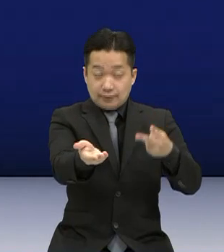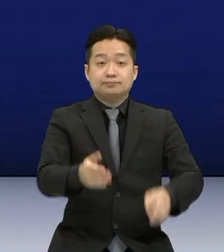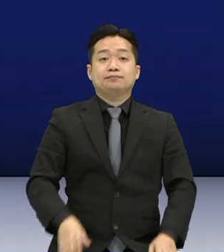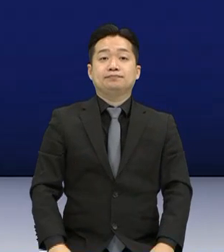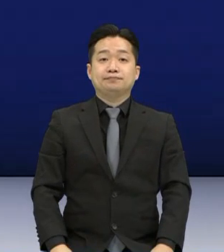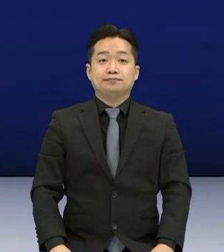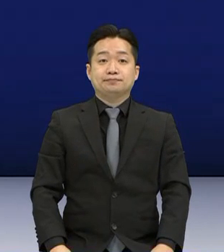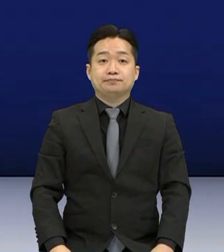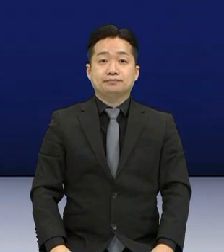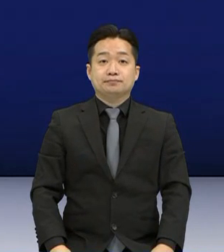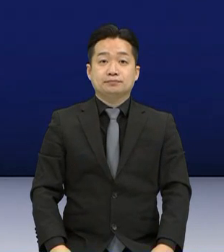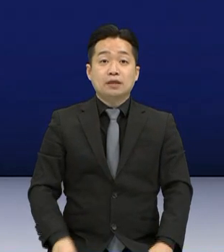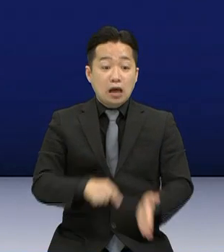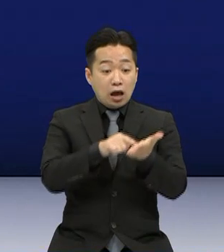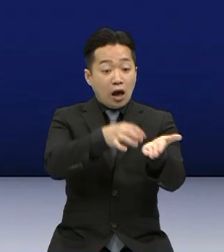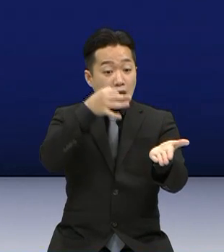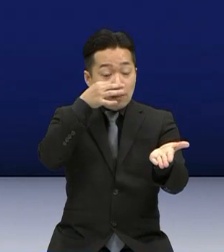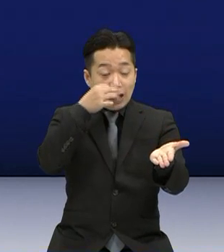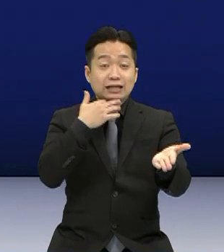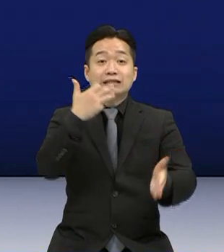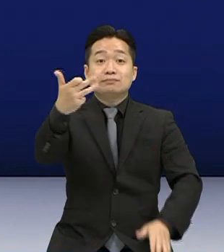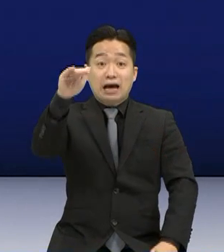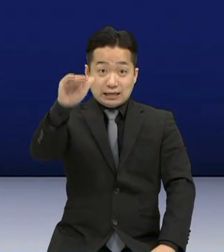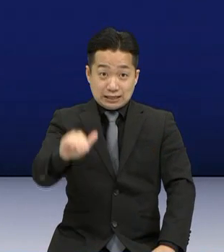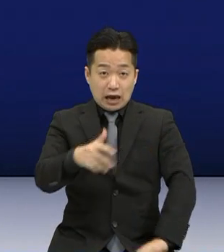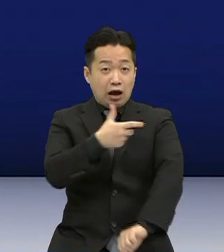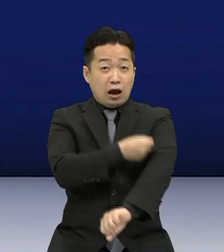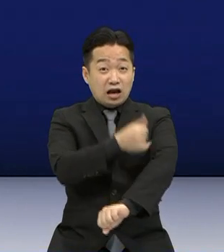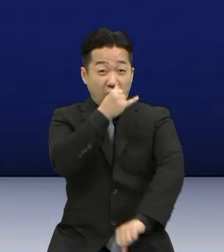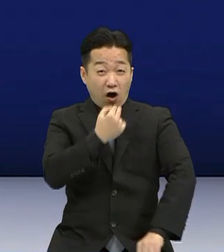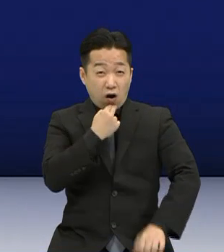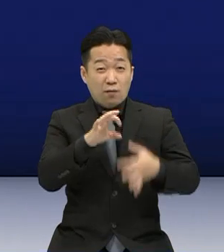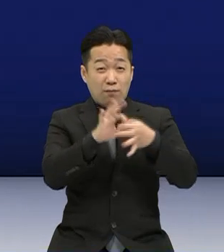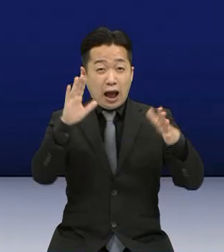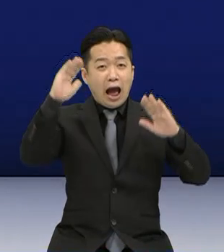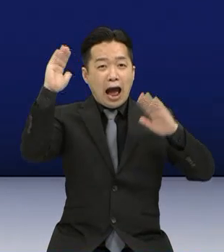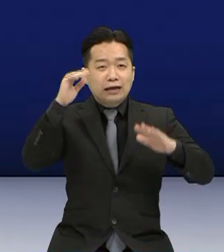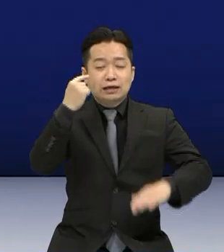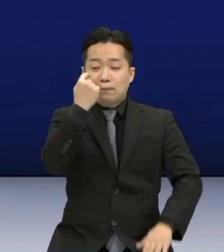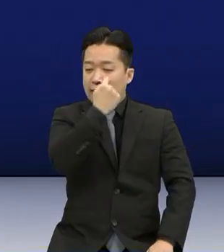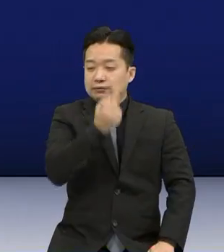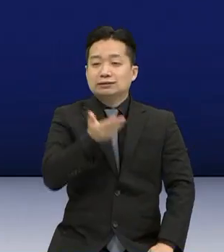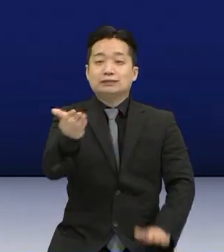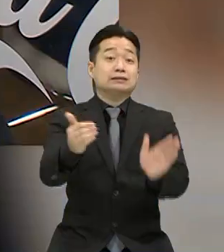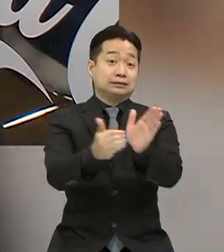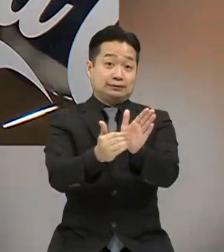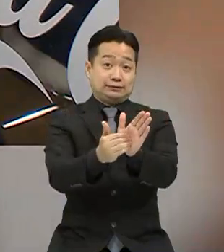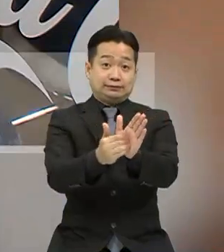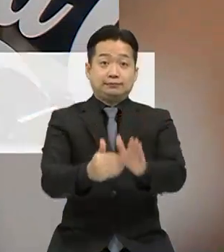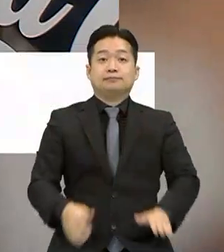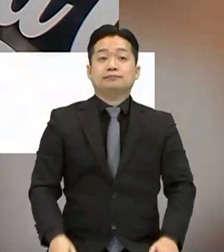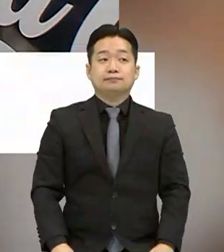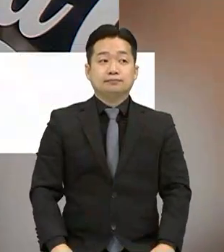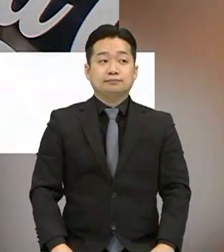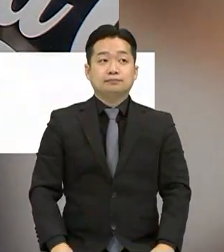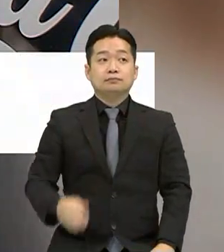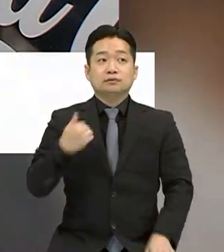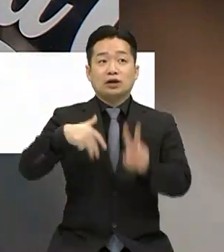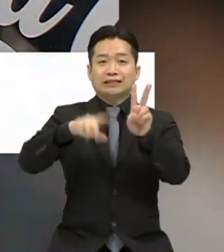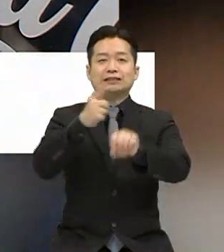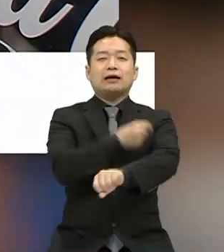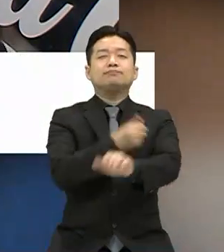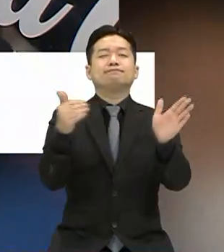제시해야 하는데 18세 이하는 접종 여부와 상관없이 학생증만 보여주면 됩니다. 저도 지금 2차까지 다